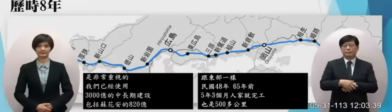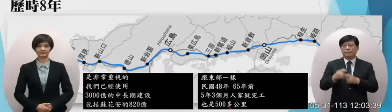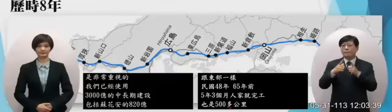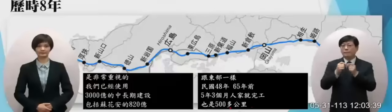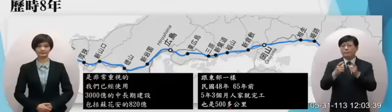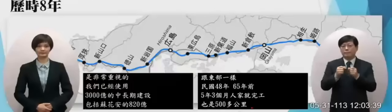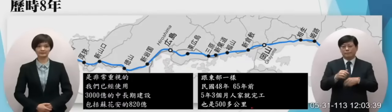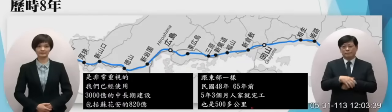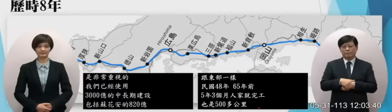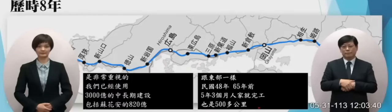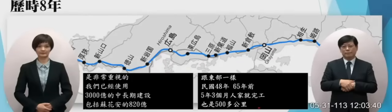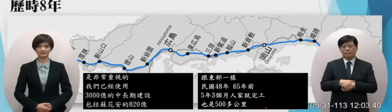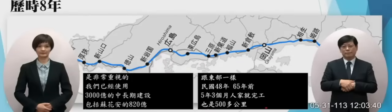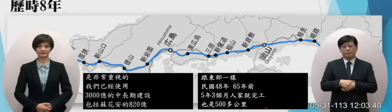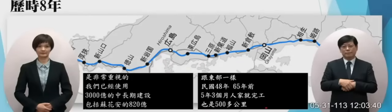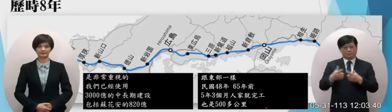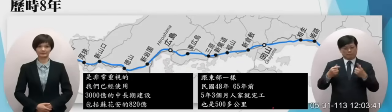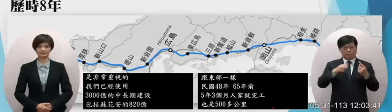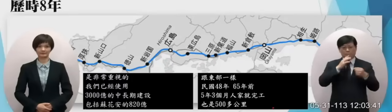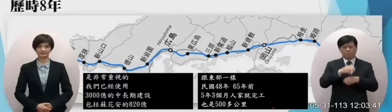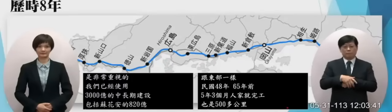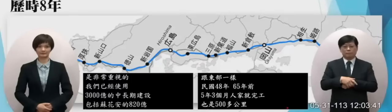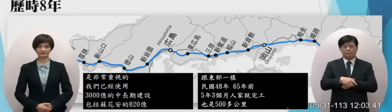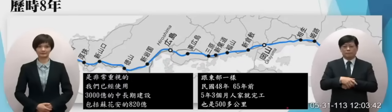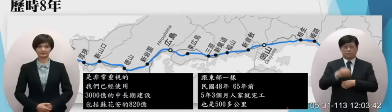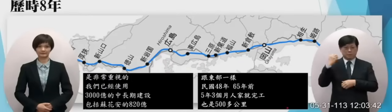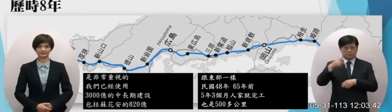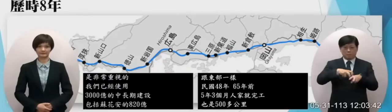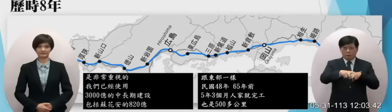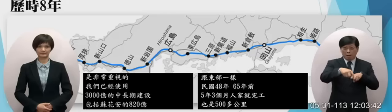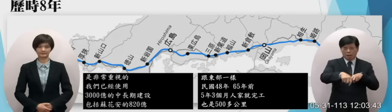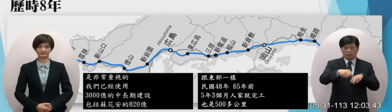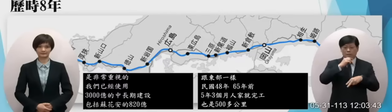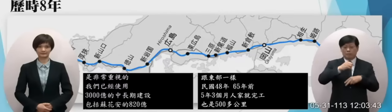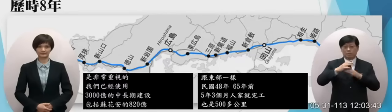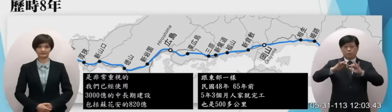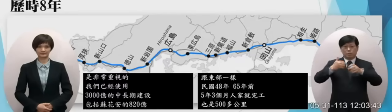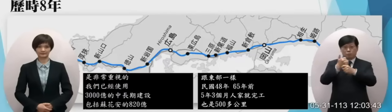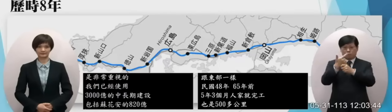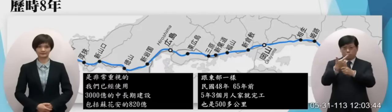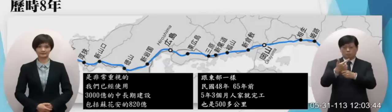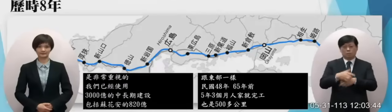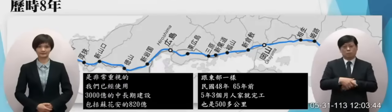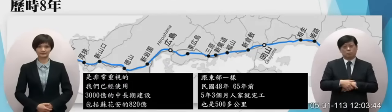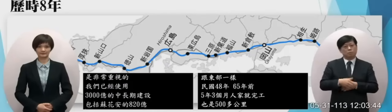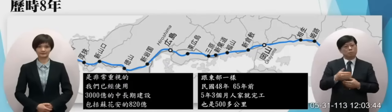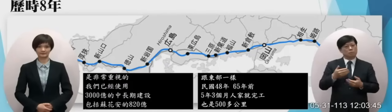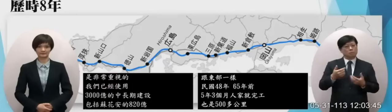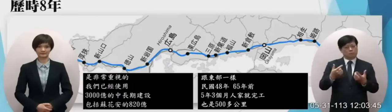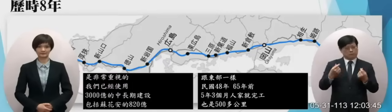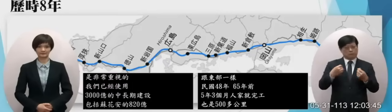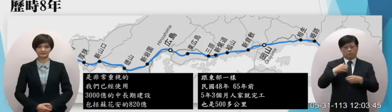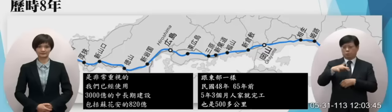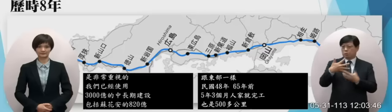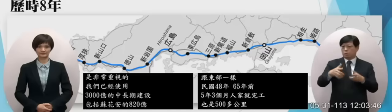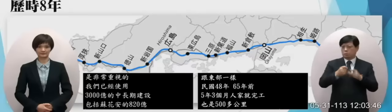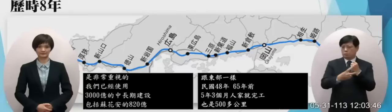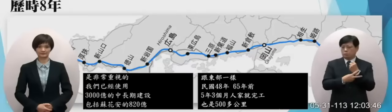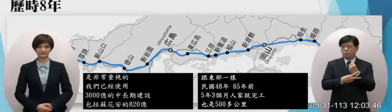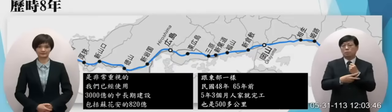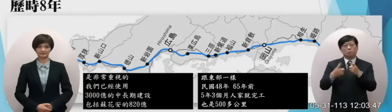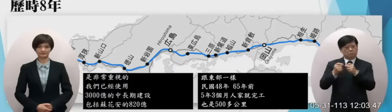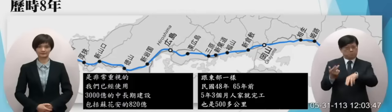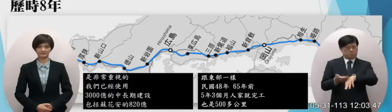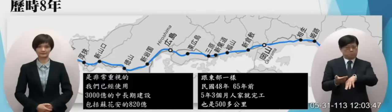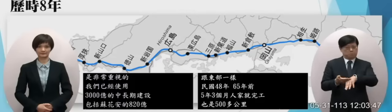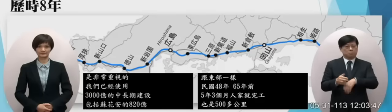本，啊，山阳新干线，啊，民国56年到64年，8年就完成，500多公里，日本人